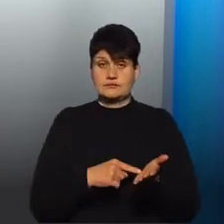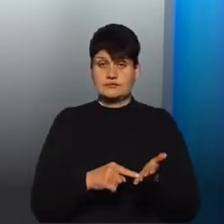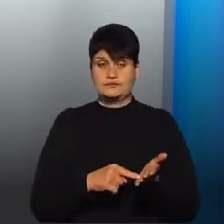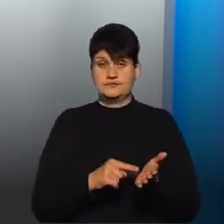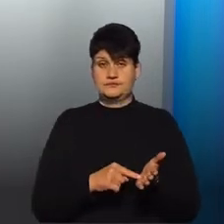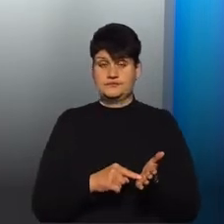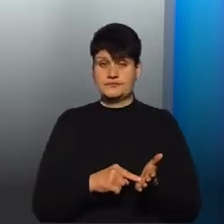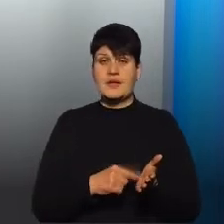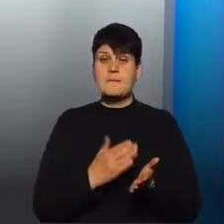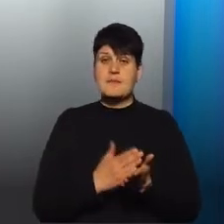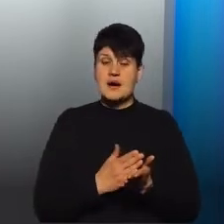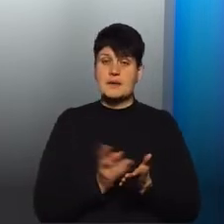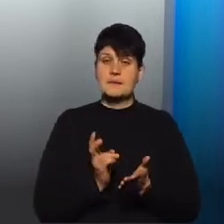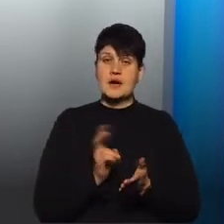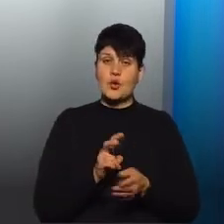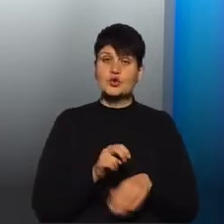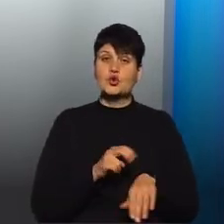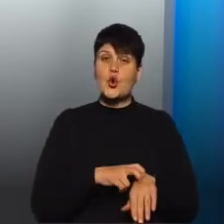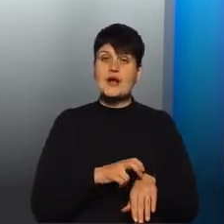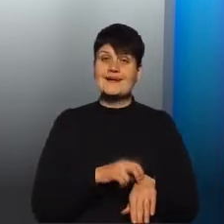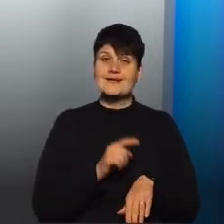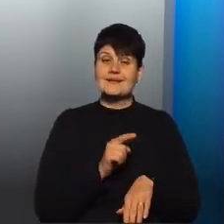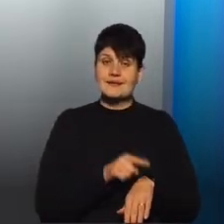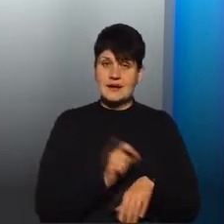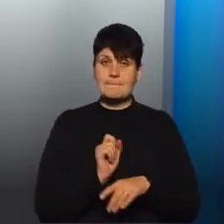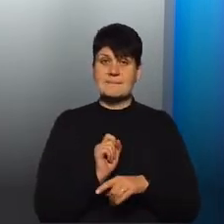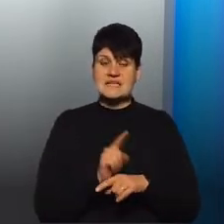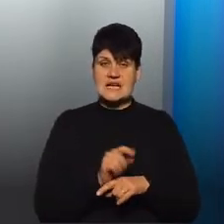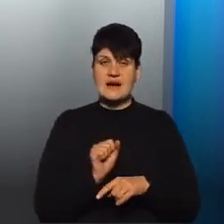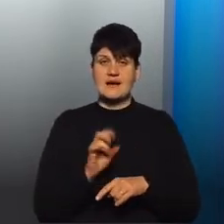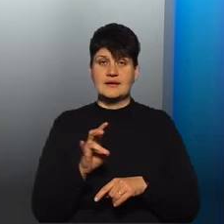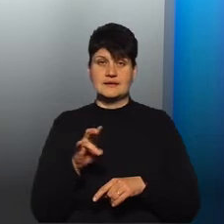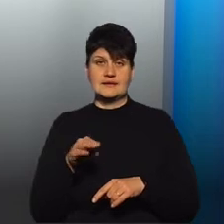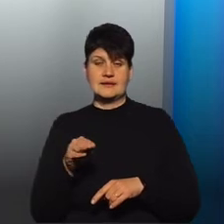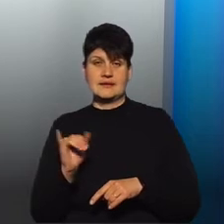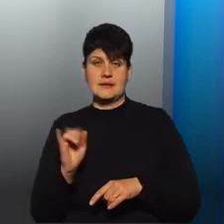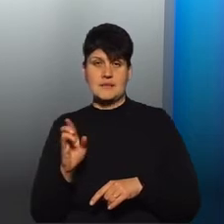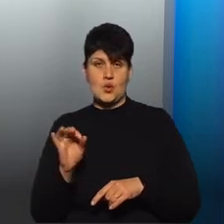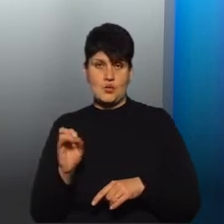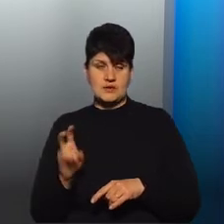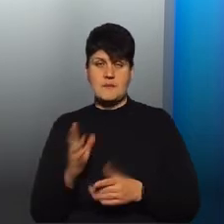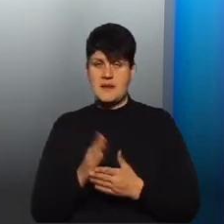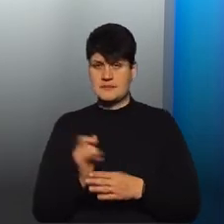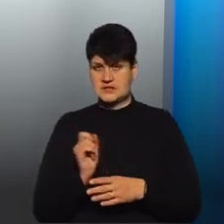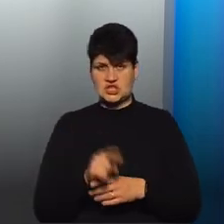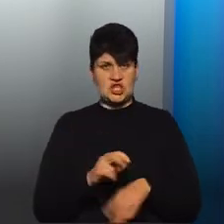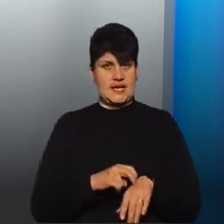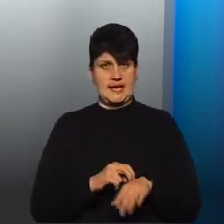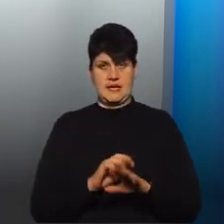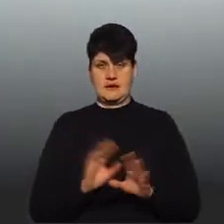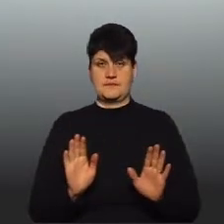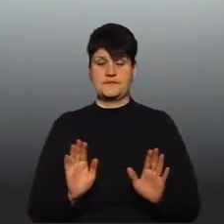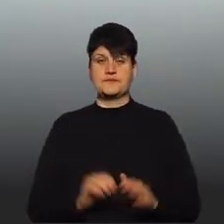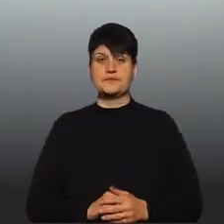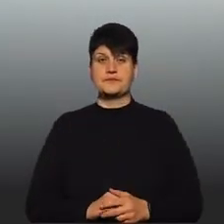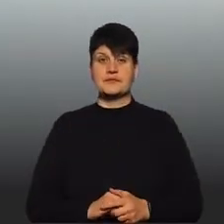звертатися громадяни до лікаря. І призначення антибіотиків має тільки абсолютно призначати лікар. Я нагадаю,